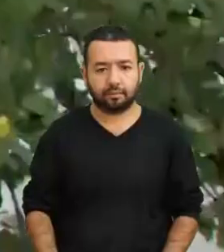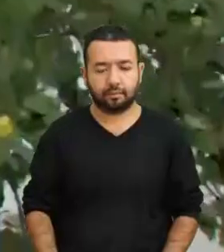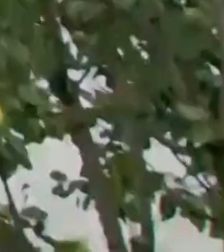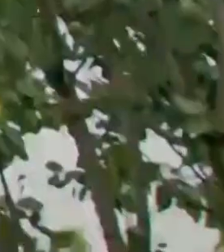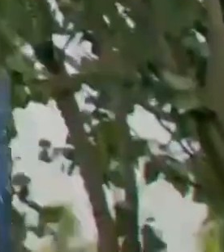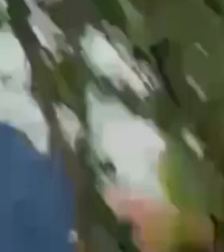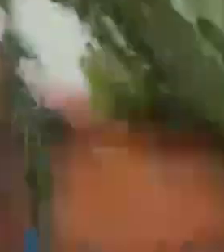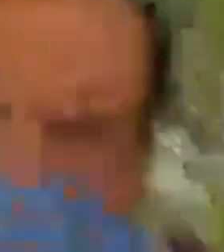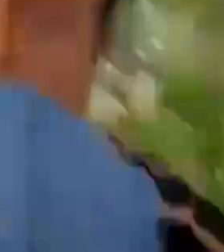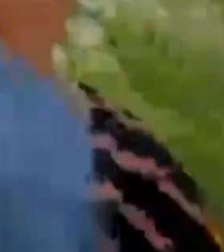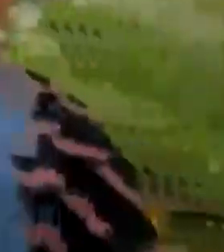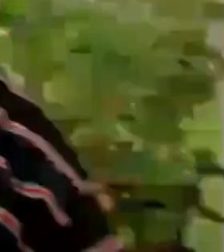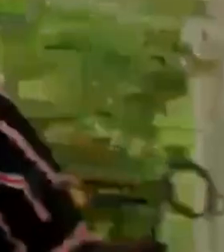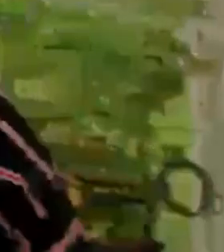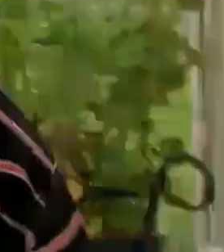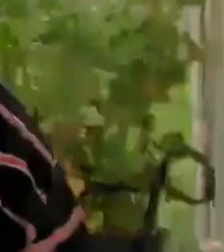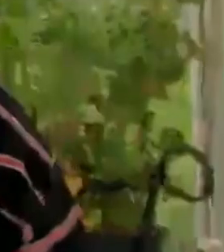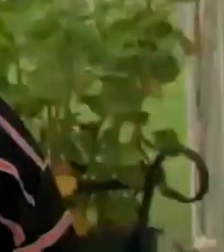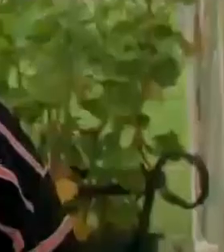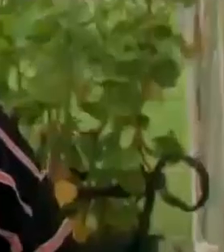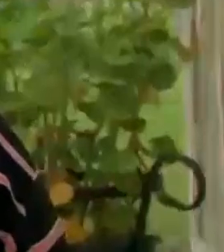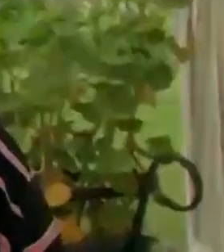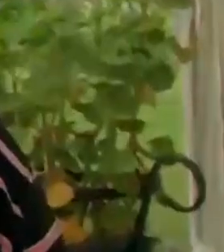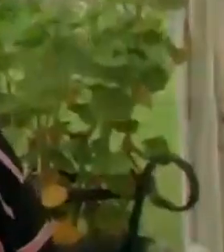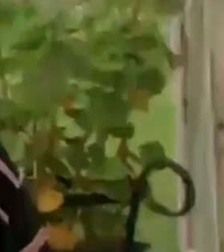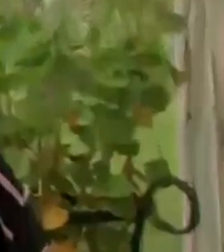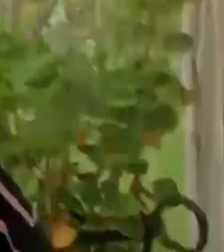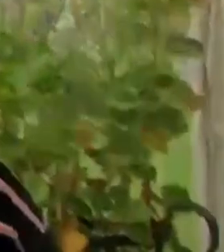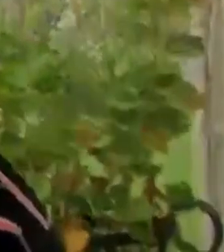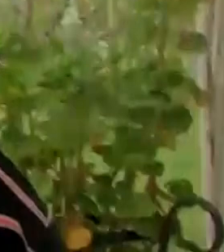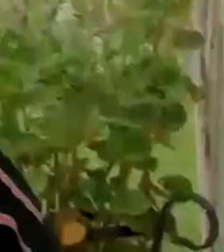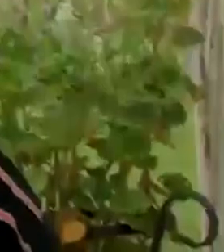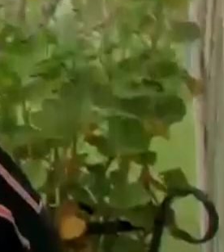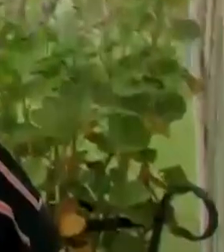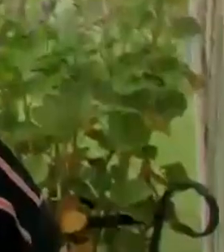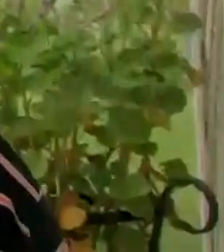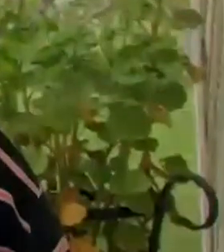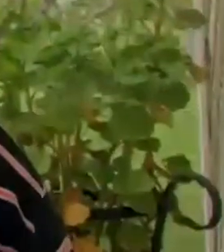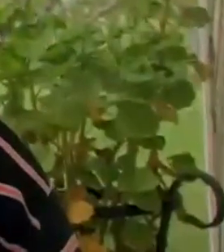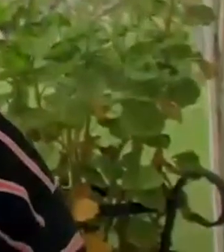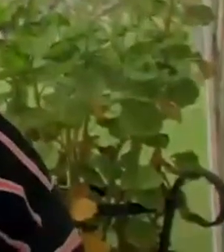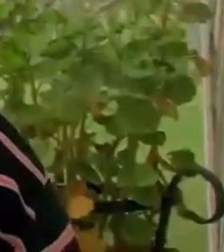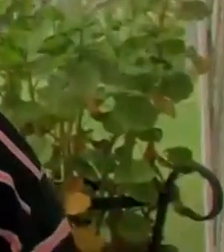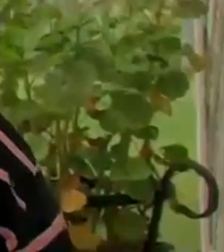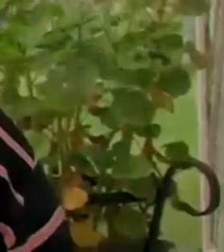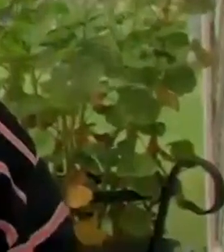merakla Şükrü'nün yazdıklarına bakarken defterin içine düştü. Şükrü şaşkın. Sarp toparlanıp doğruldu.